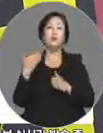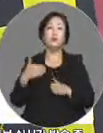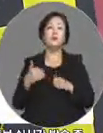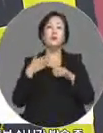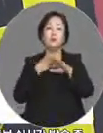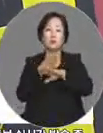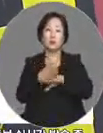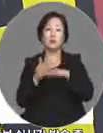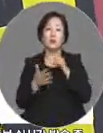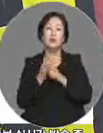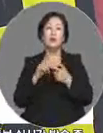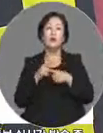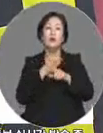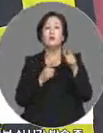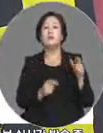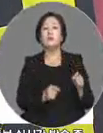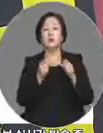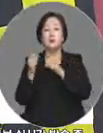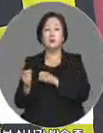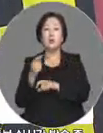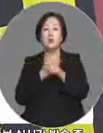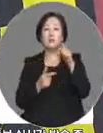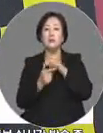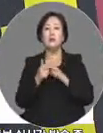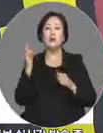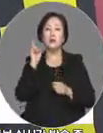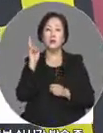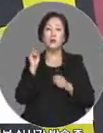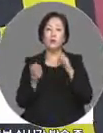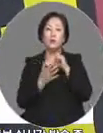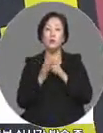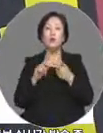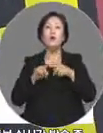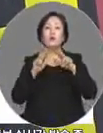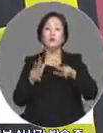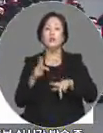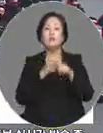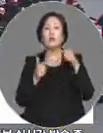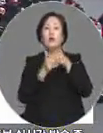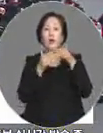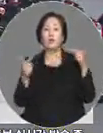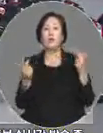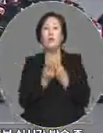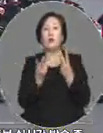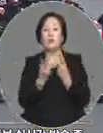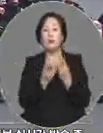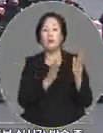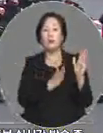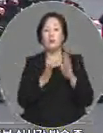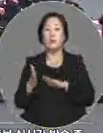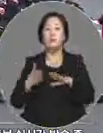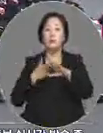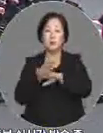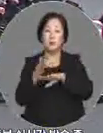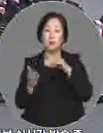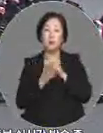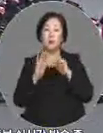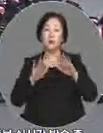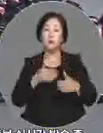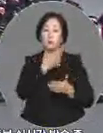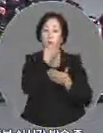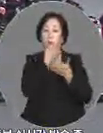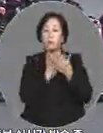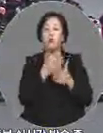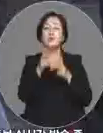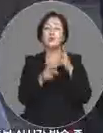만들어버렸다. 일몰제 연장만 고려할 수 있다. 품목 확대는 절대 안 된다는 입장을. 이번 파업의 핵심 요구사항도 지난